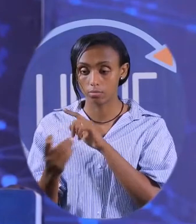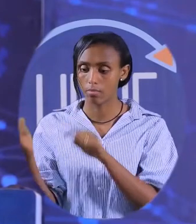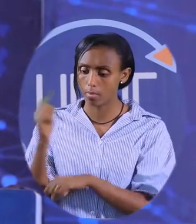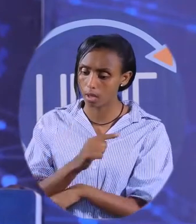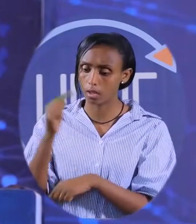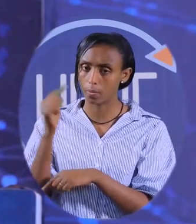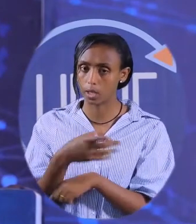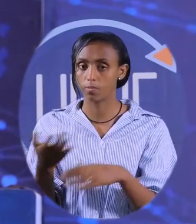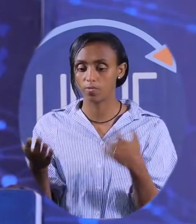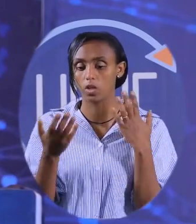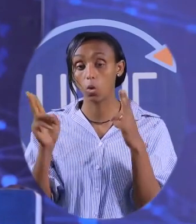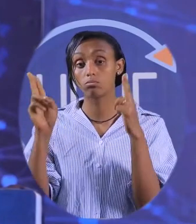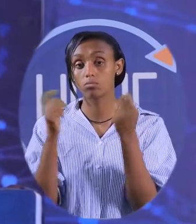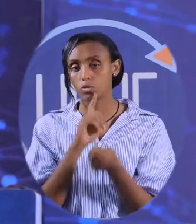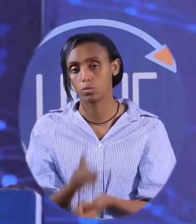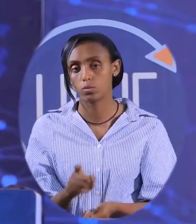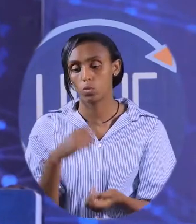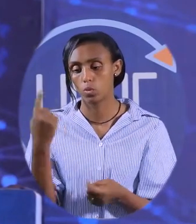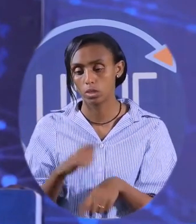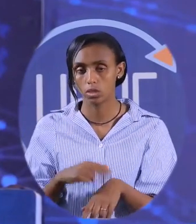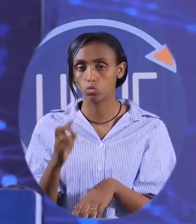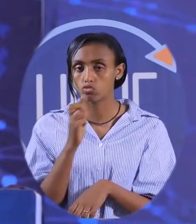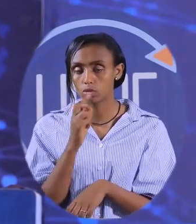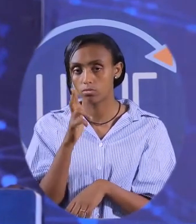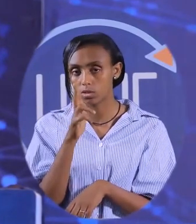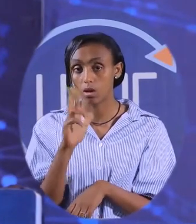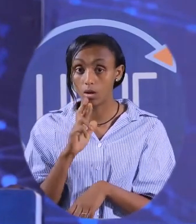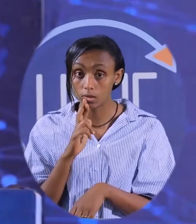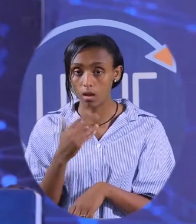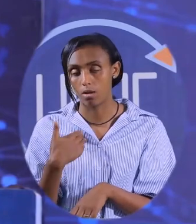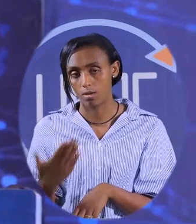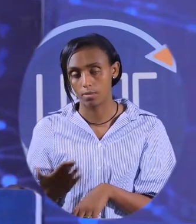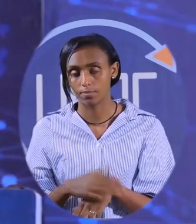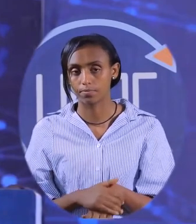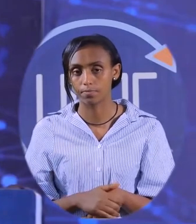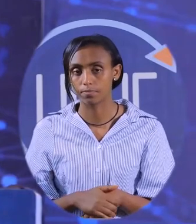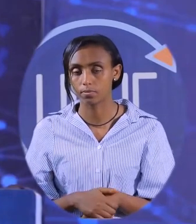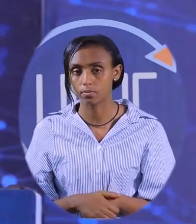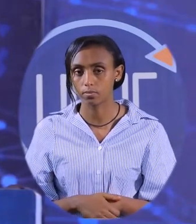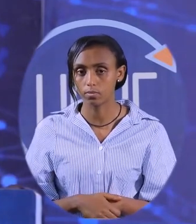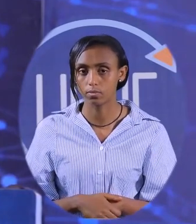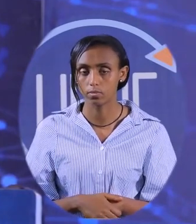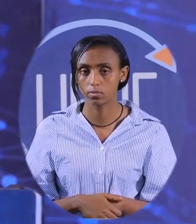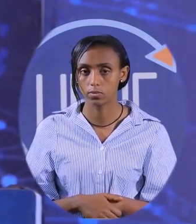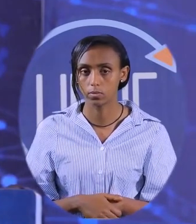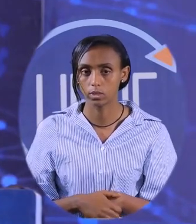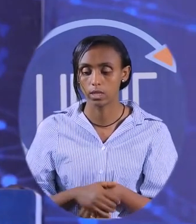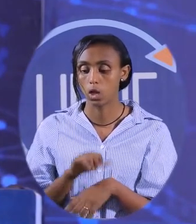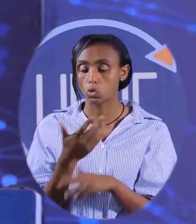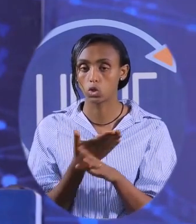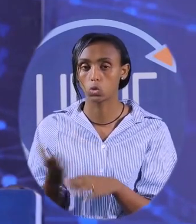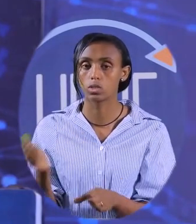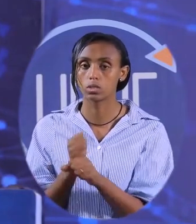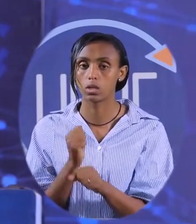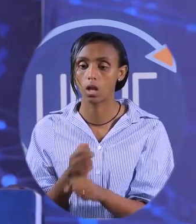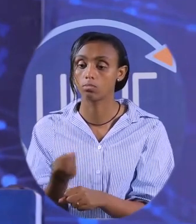በየቀኑ የምንፈልገው ቶፒክ ነው ማለት ነው። ምክንያቱም ሁሌ ቁርስ ያስፈልጋል፣ ምሳ ያስፈልጋል፣ እራት ያስፈልገናል። ሌሎች ነገሮችን ስንሰራ